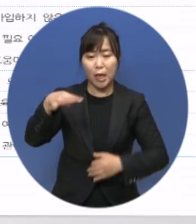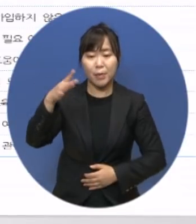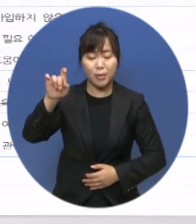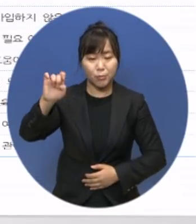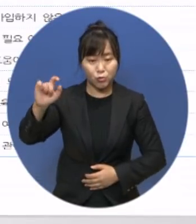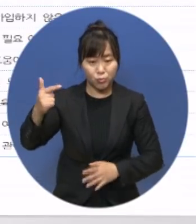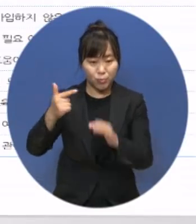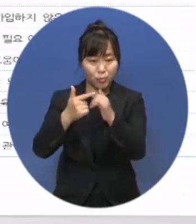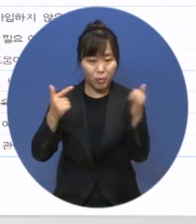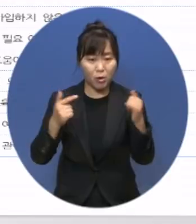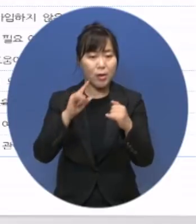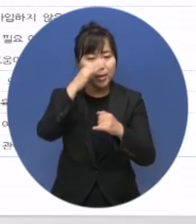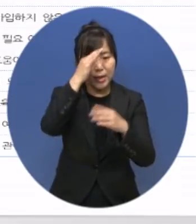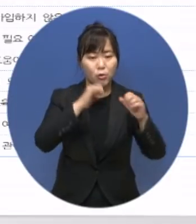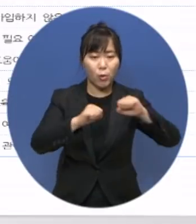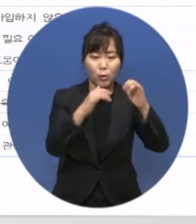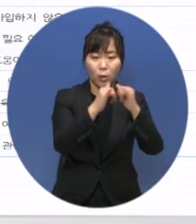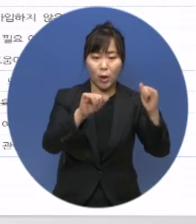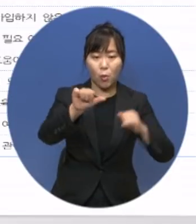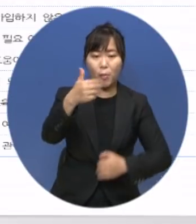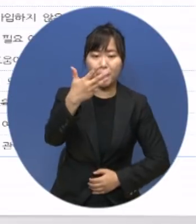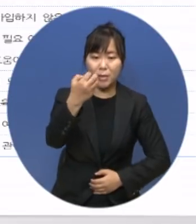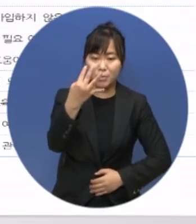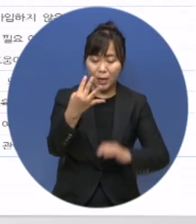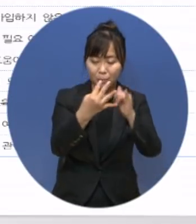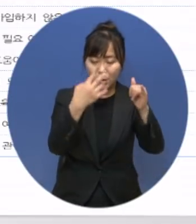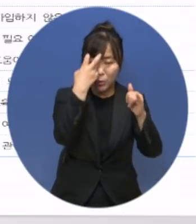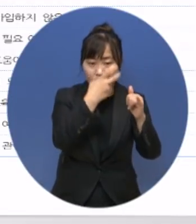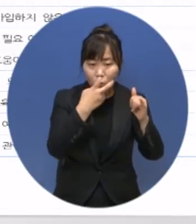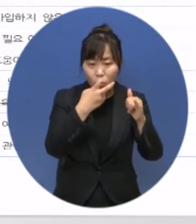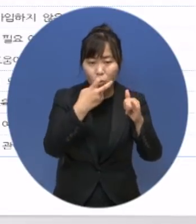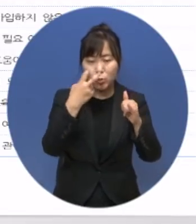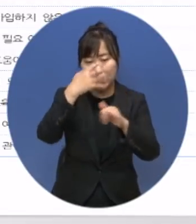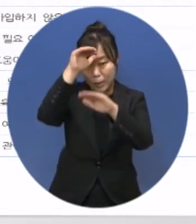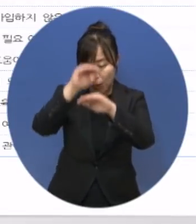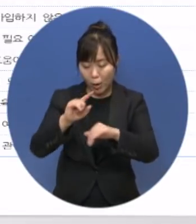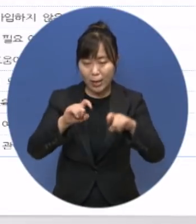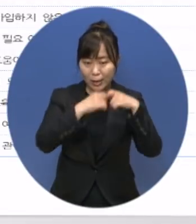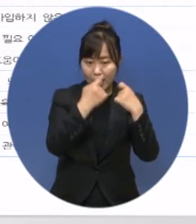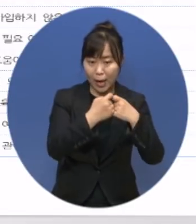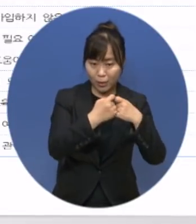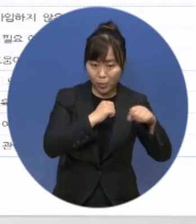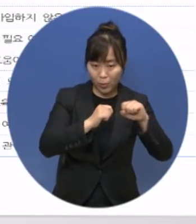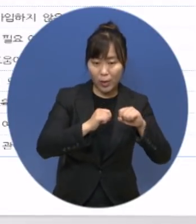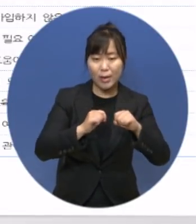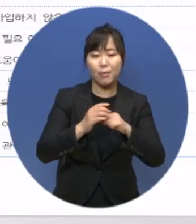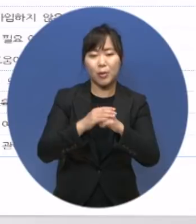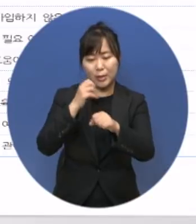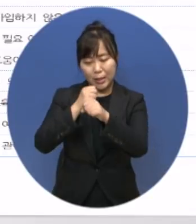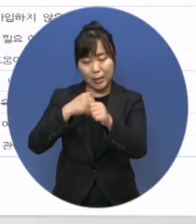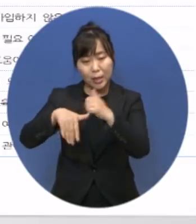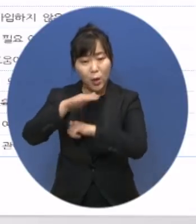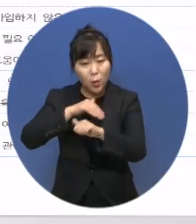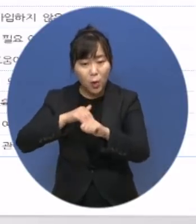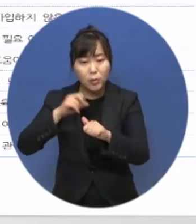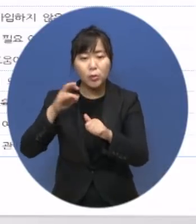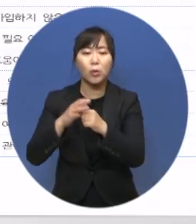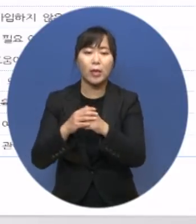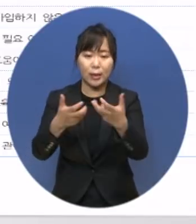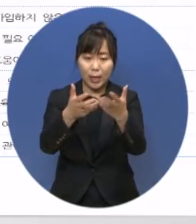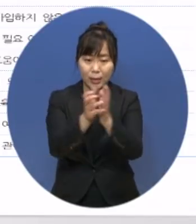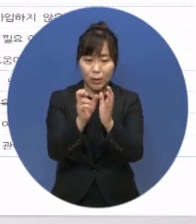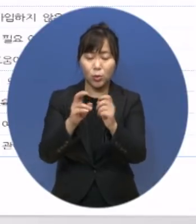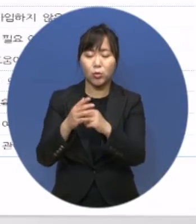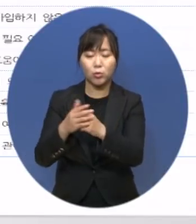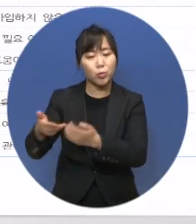416명, 예술활동가를 584명을 조사하였고, 조사 내용은 개인의 예술활동, 예술 창작 여건, 단체 및 작품